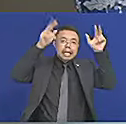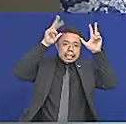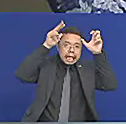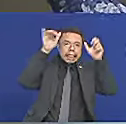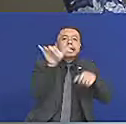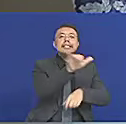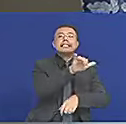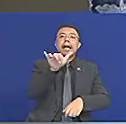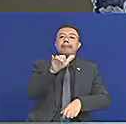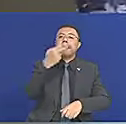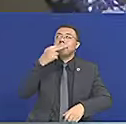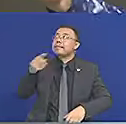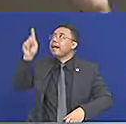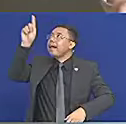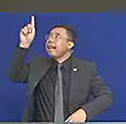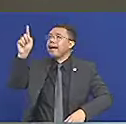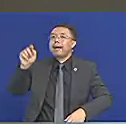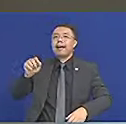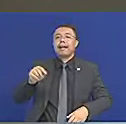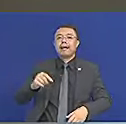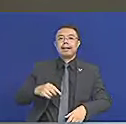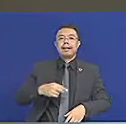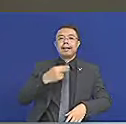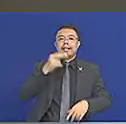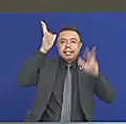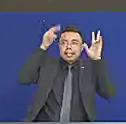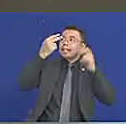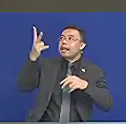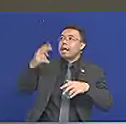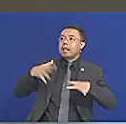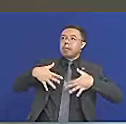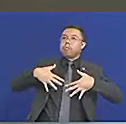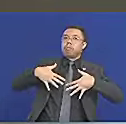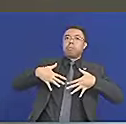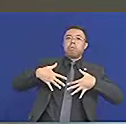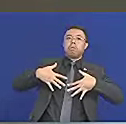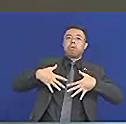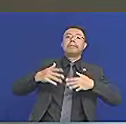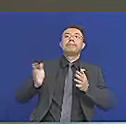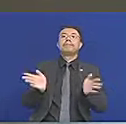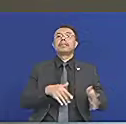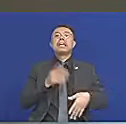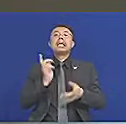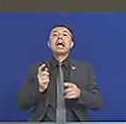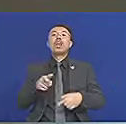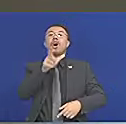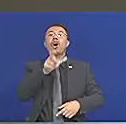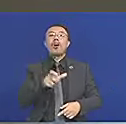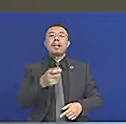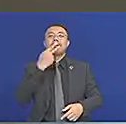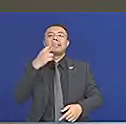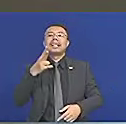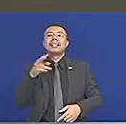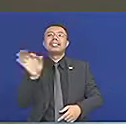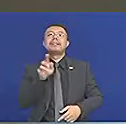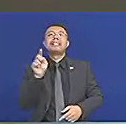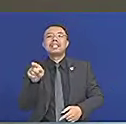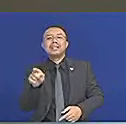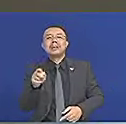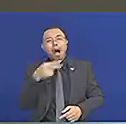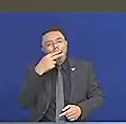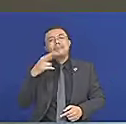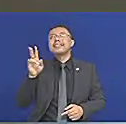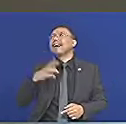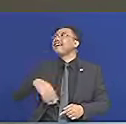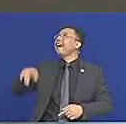Setan-setan pun percaya dan menggeletar. Jadi kalau percayamu hanya begitu, ya